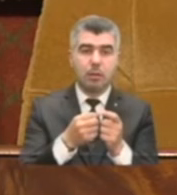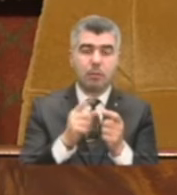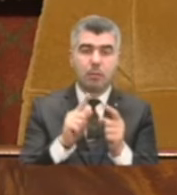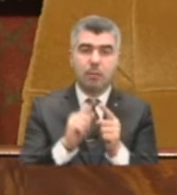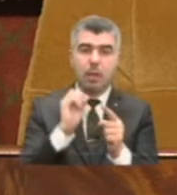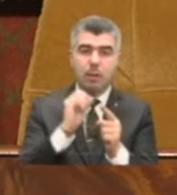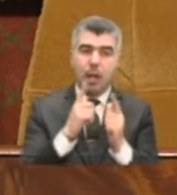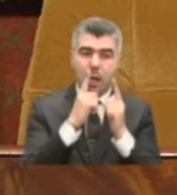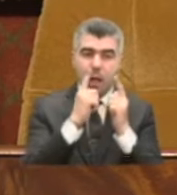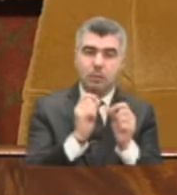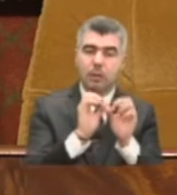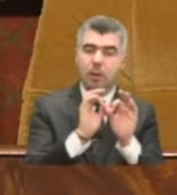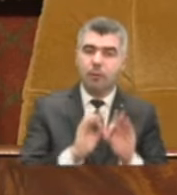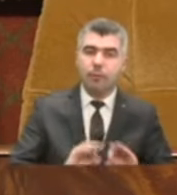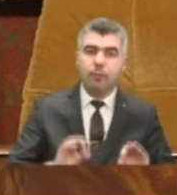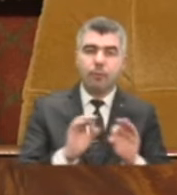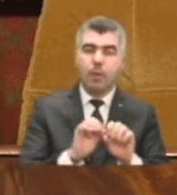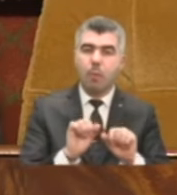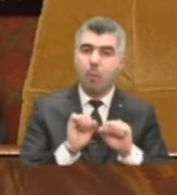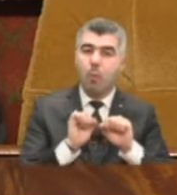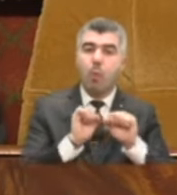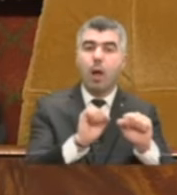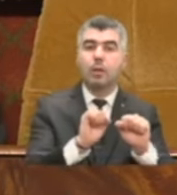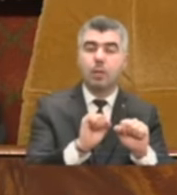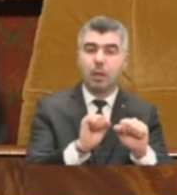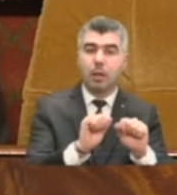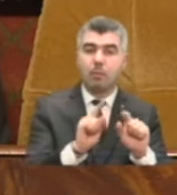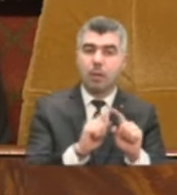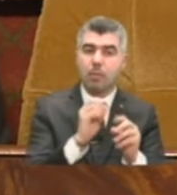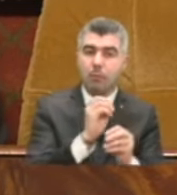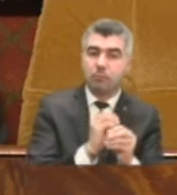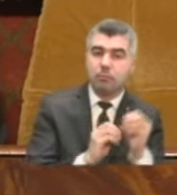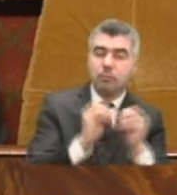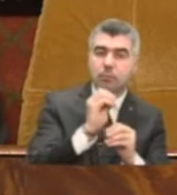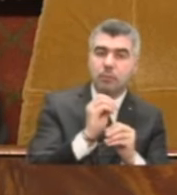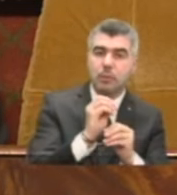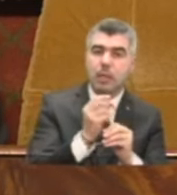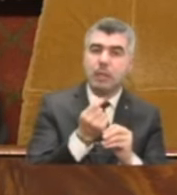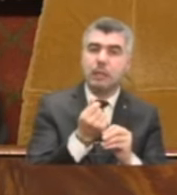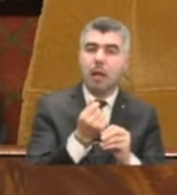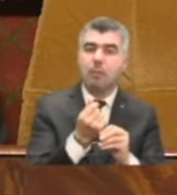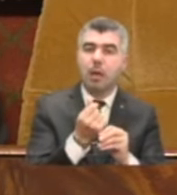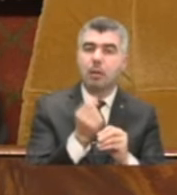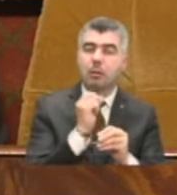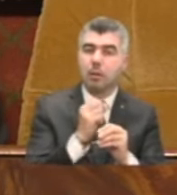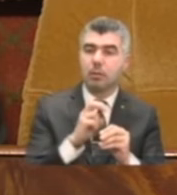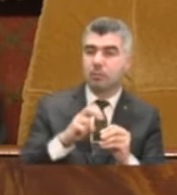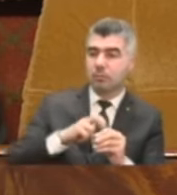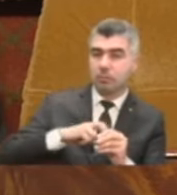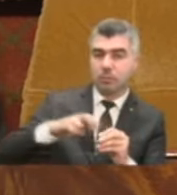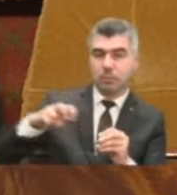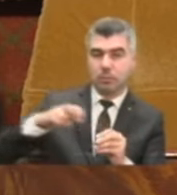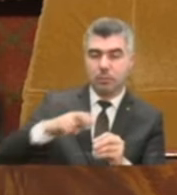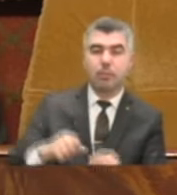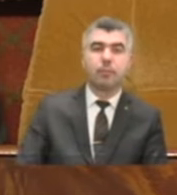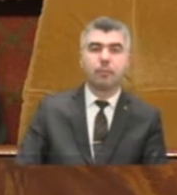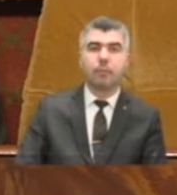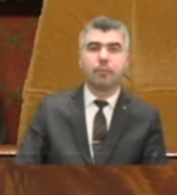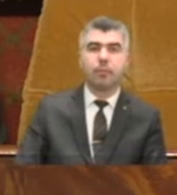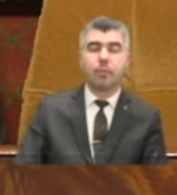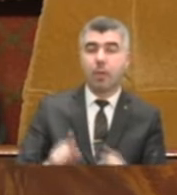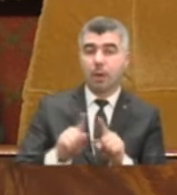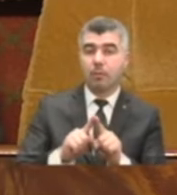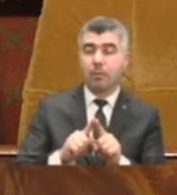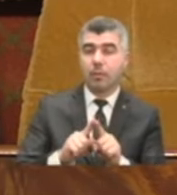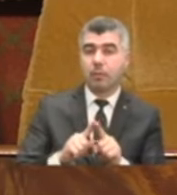ولا رقيب، لمواجهة هذا الارتقاء المهول في قيمة أسعار هذه النقل وانعكاساتها